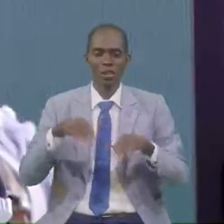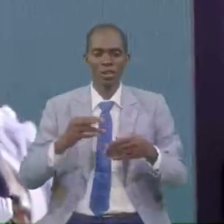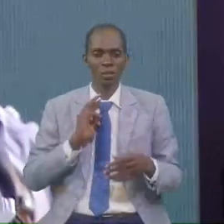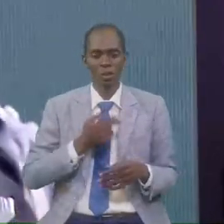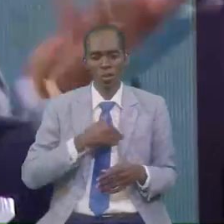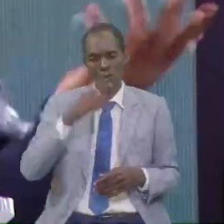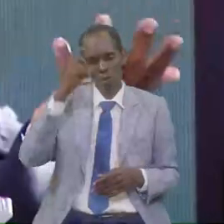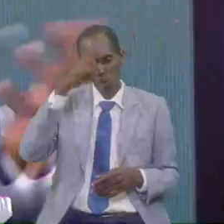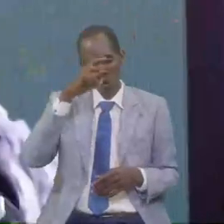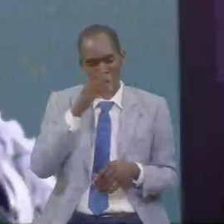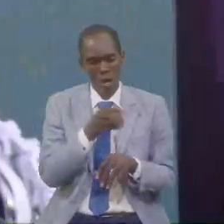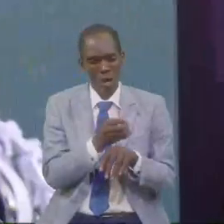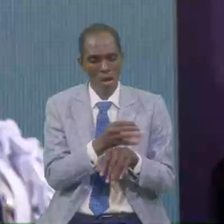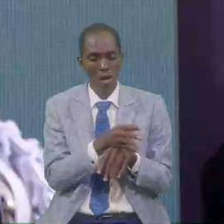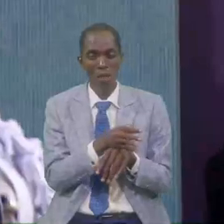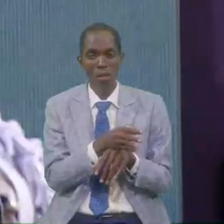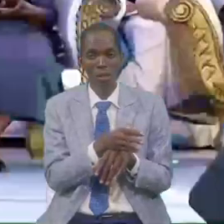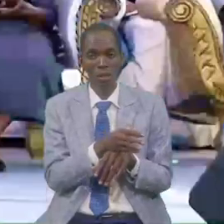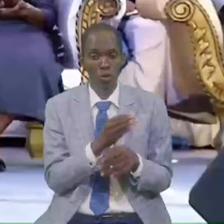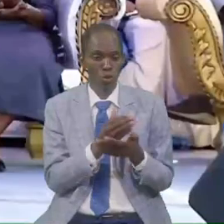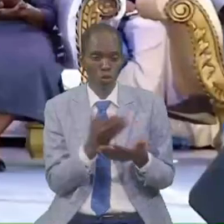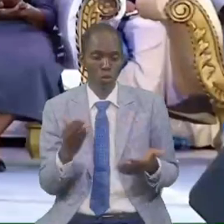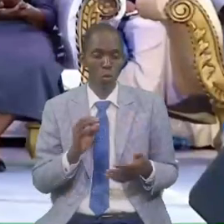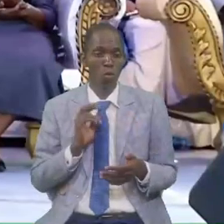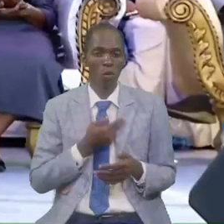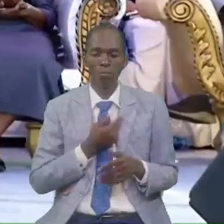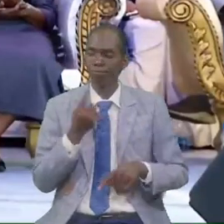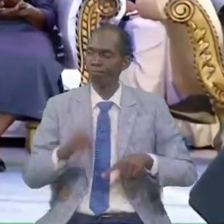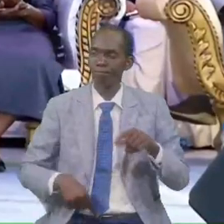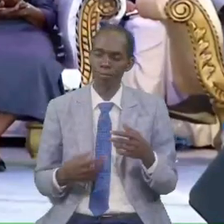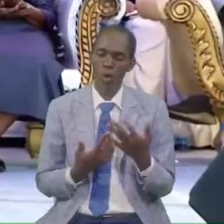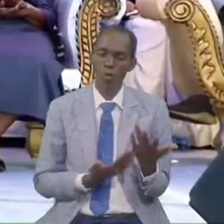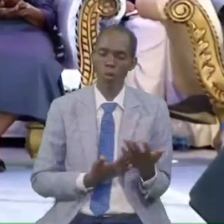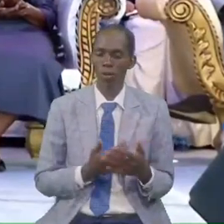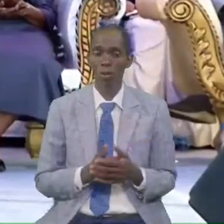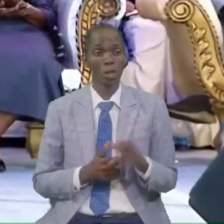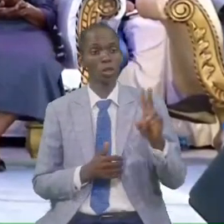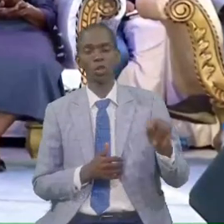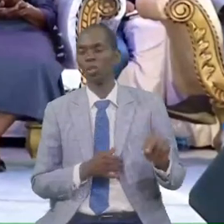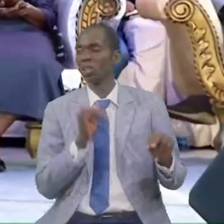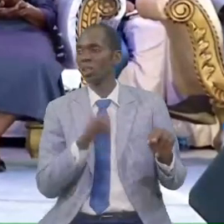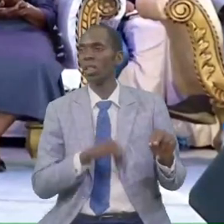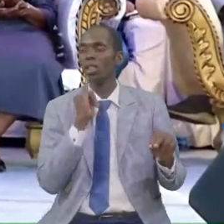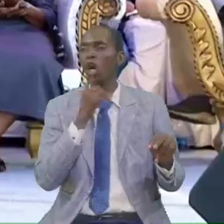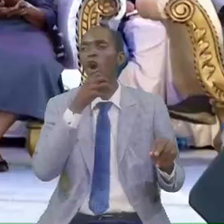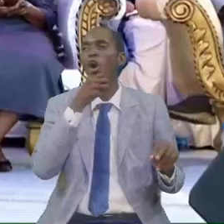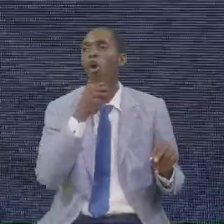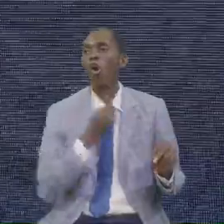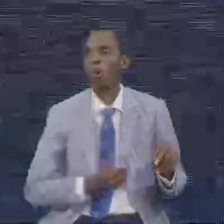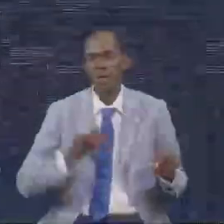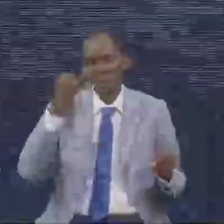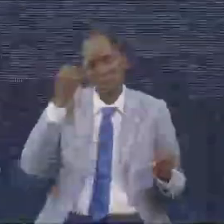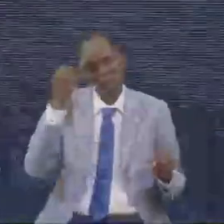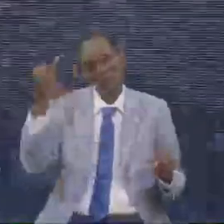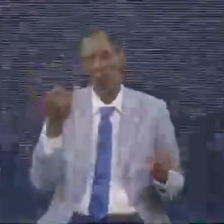et tu écoutes des conseils sages. Ah, certains n'arrivent pas à attendre. Ça, c'est une